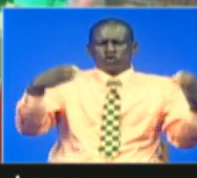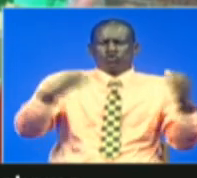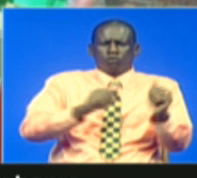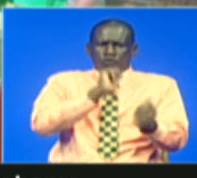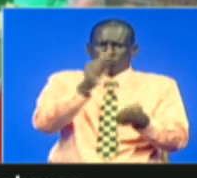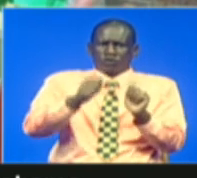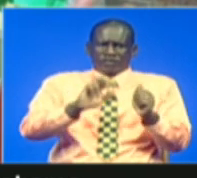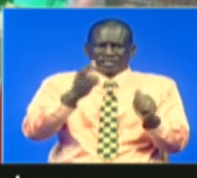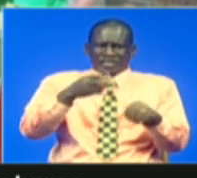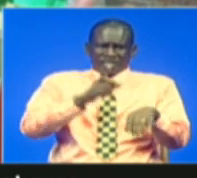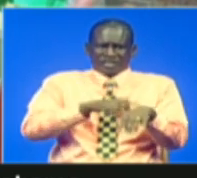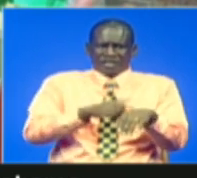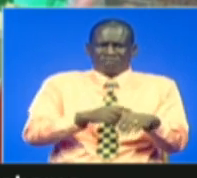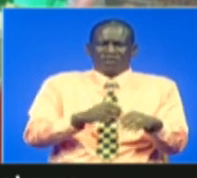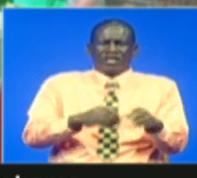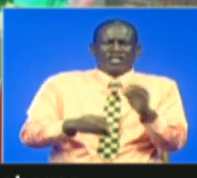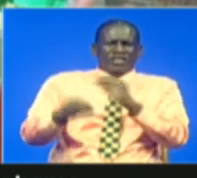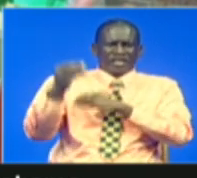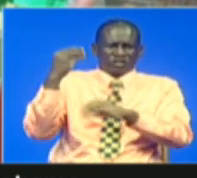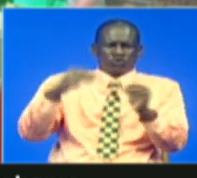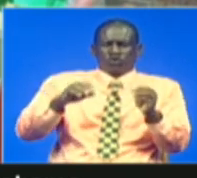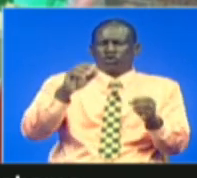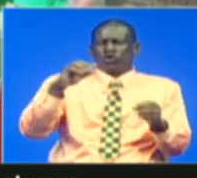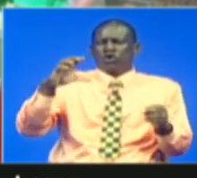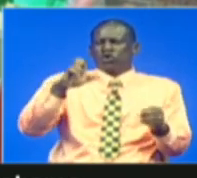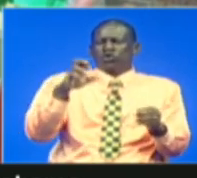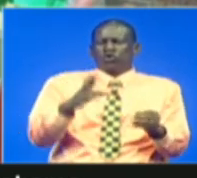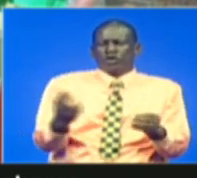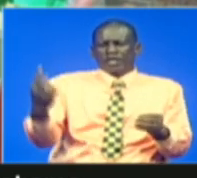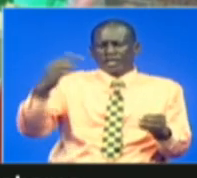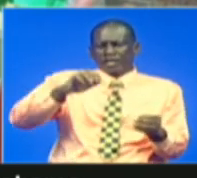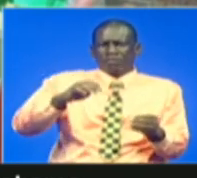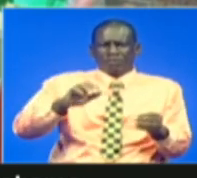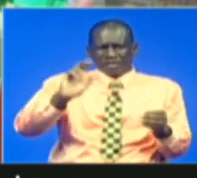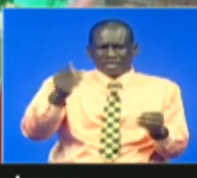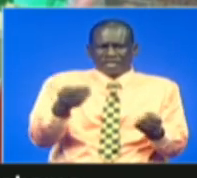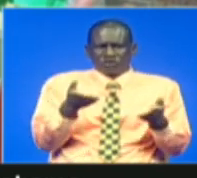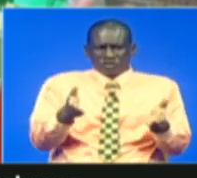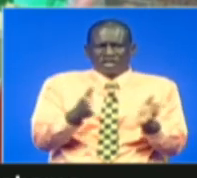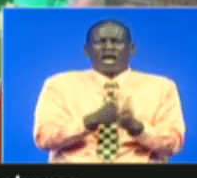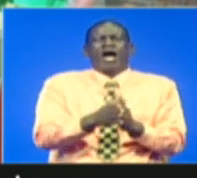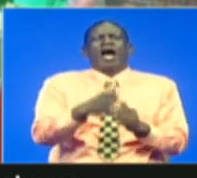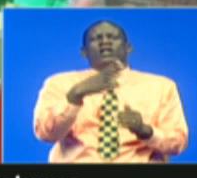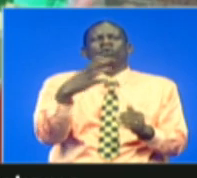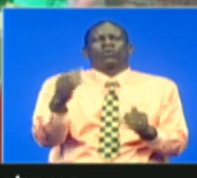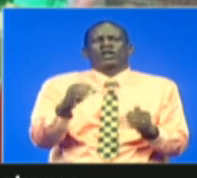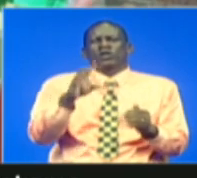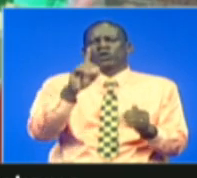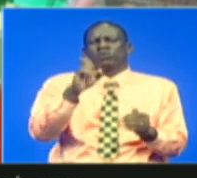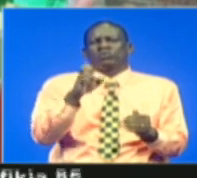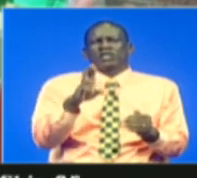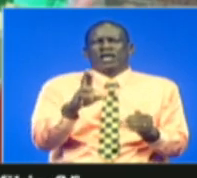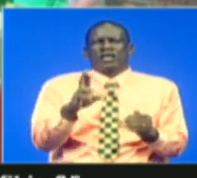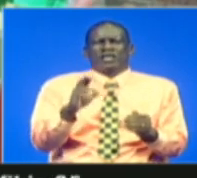pili mfululizo katika historia yao. Kogalo waliwasili nyumbani leo na kuelekea moja kwa moja hadi jijini Dar es Salaam.